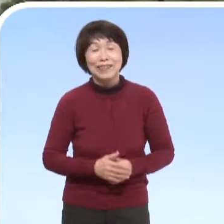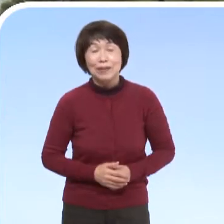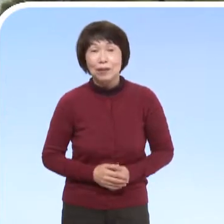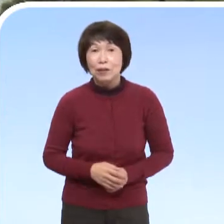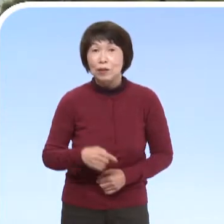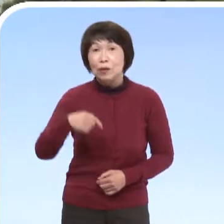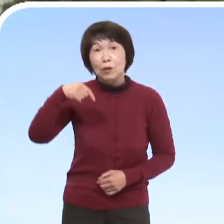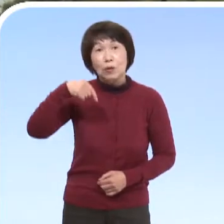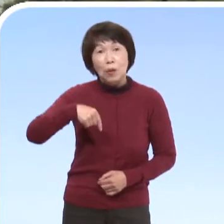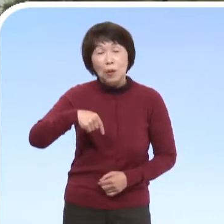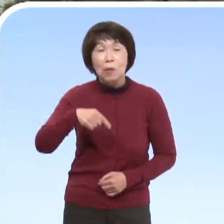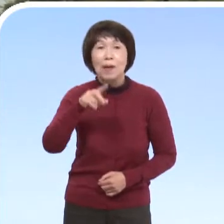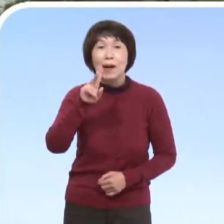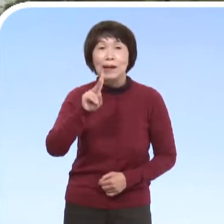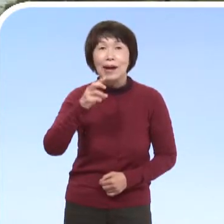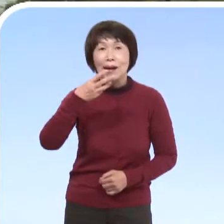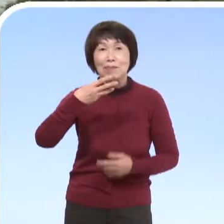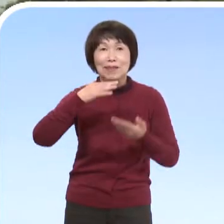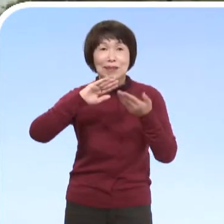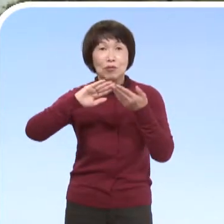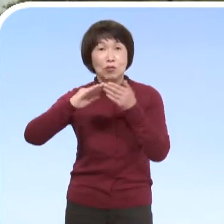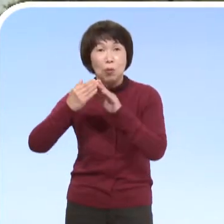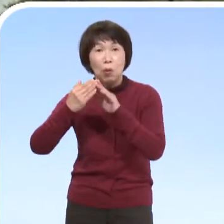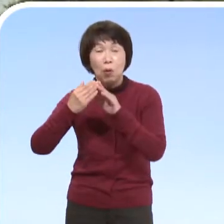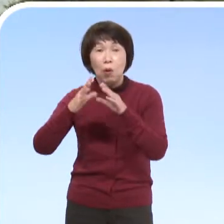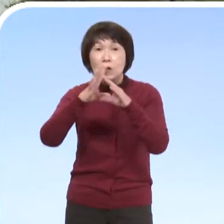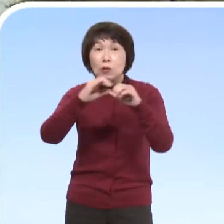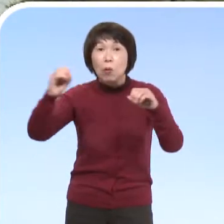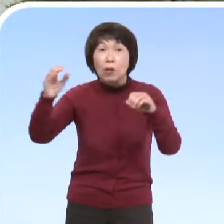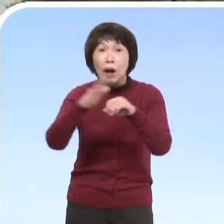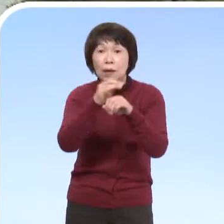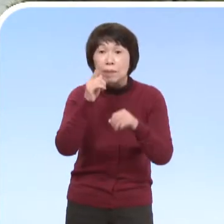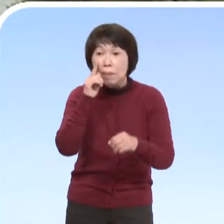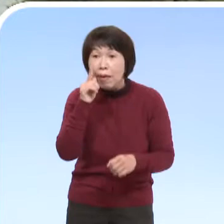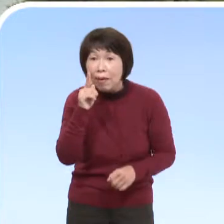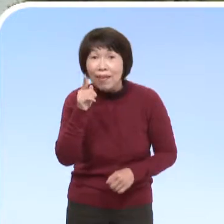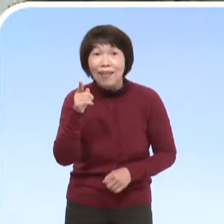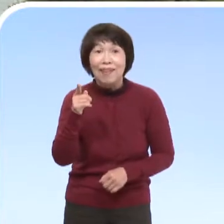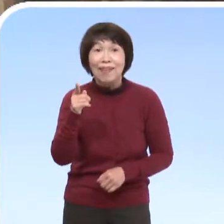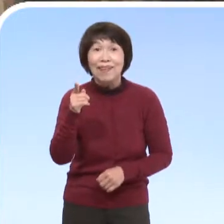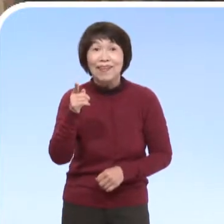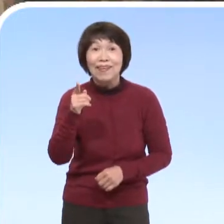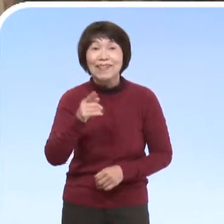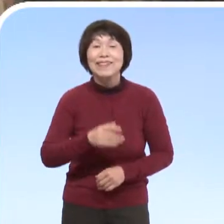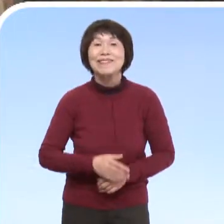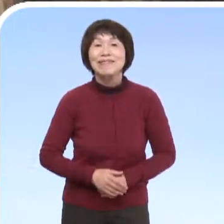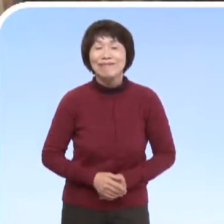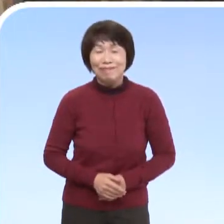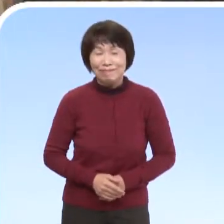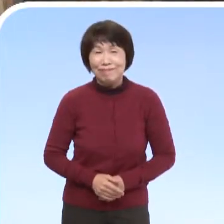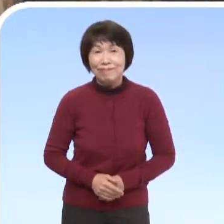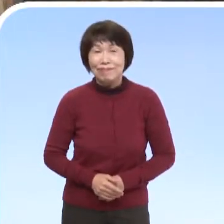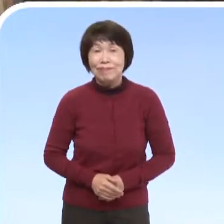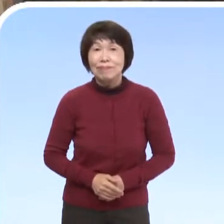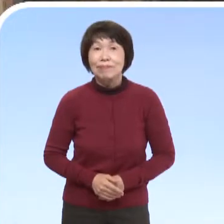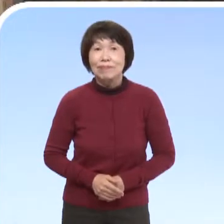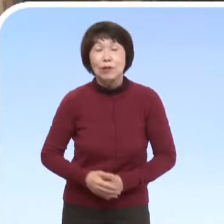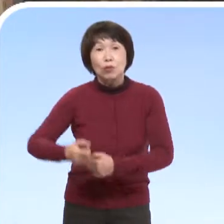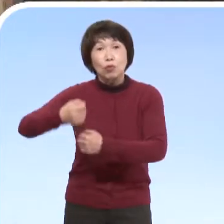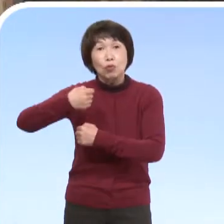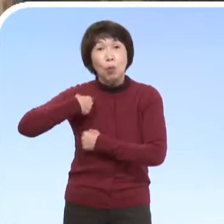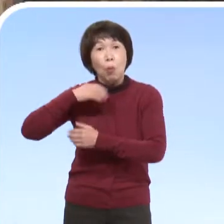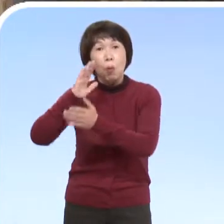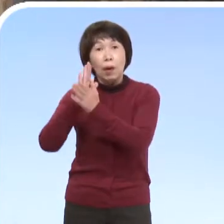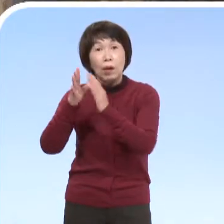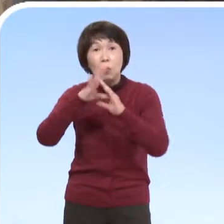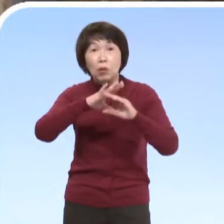美町にやってまいりました。もうね、日本海がね、すぐそこなんですよ。今回はですね、兵庫県の日本海